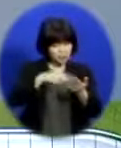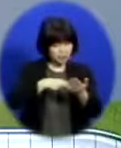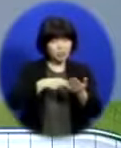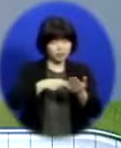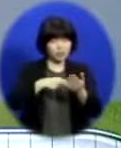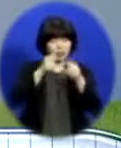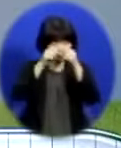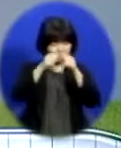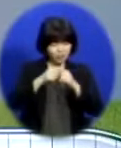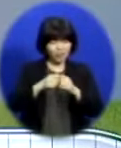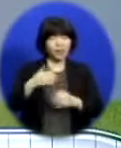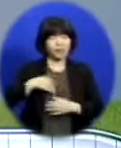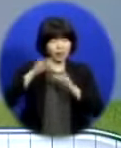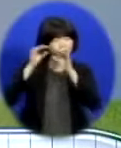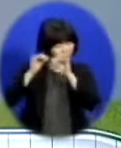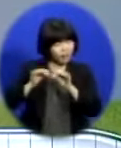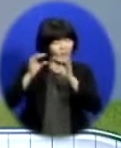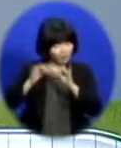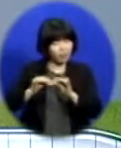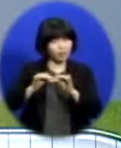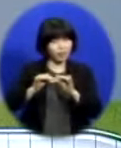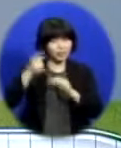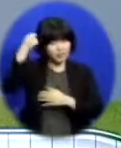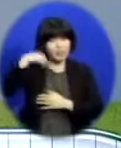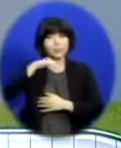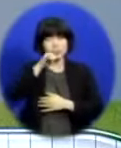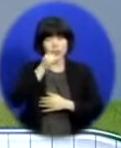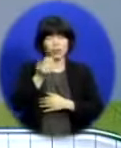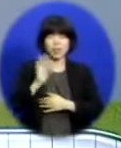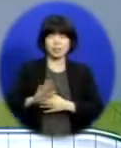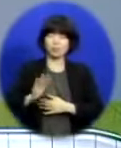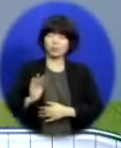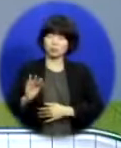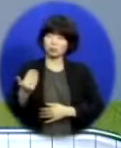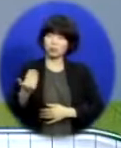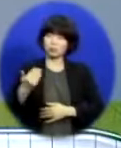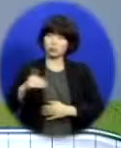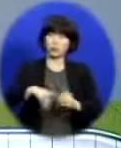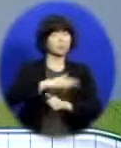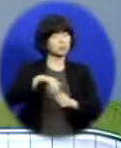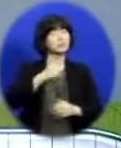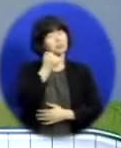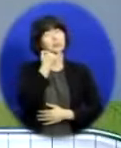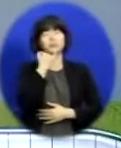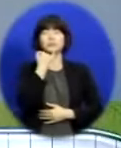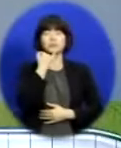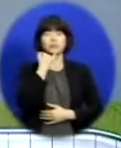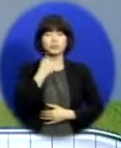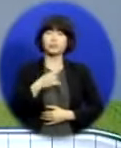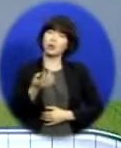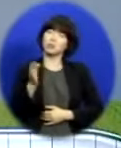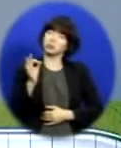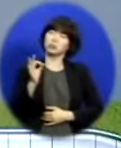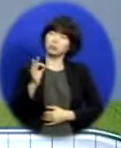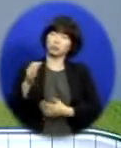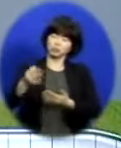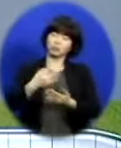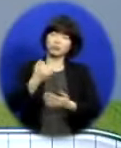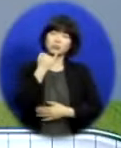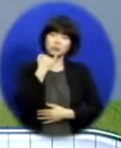구구절절이 공감이 되겠지요 그러나 요즘에 좀 형편이 괜찮아요 뭐 돈도 잘